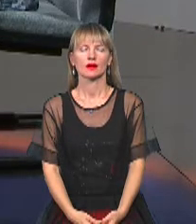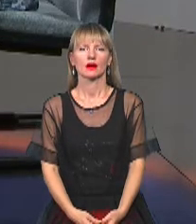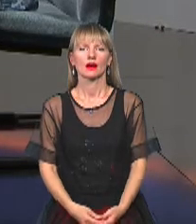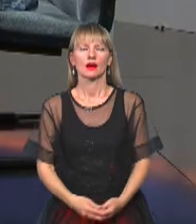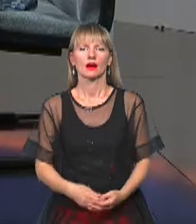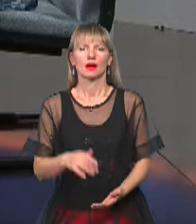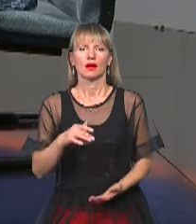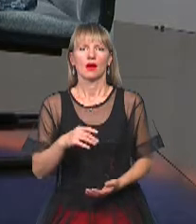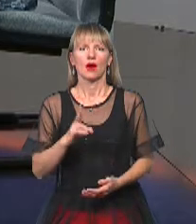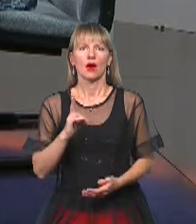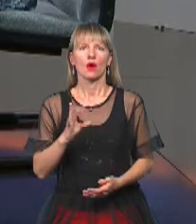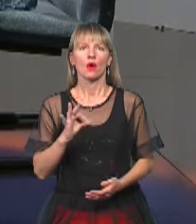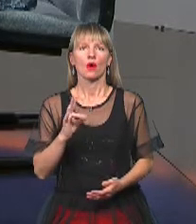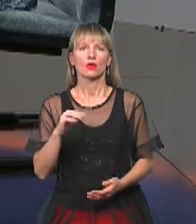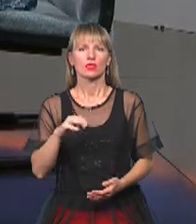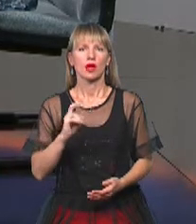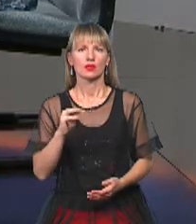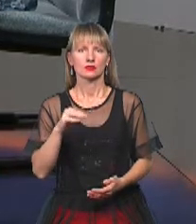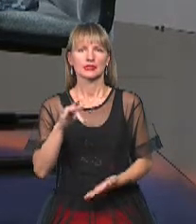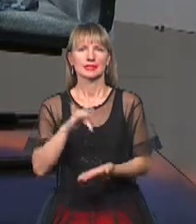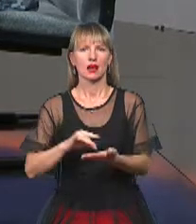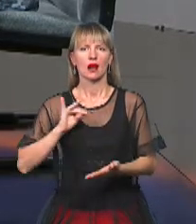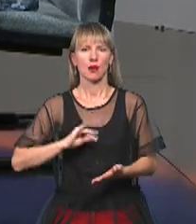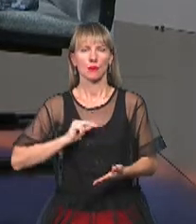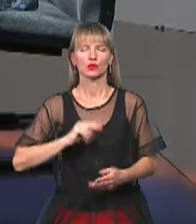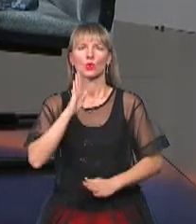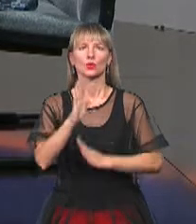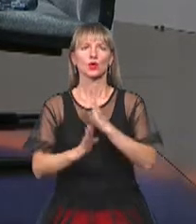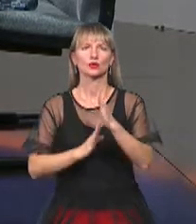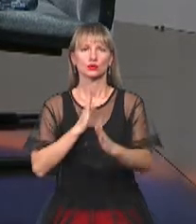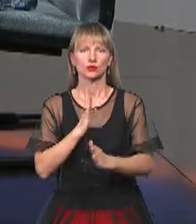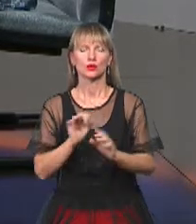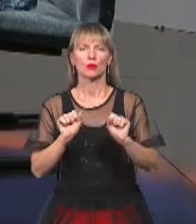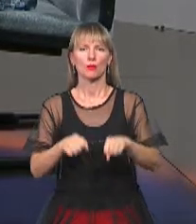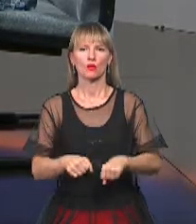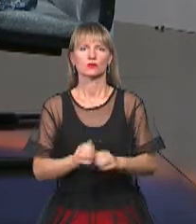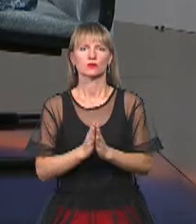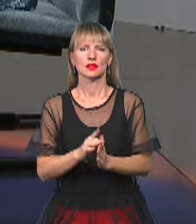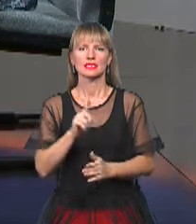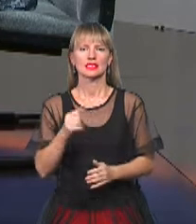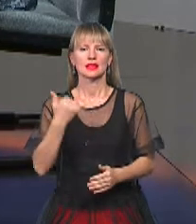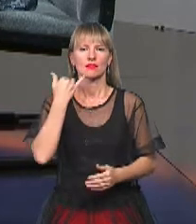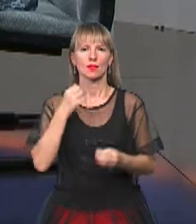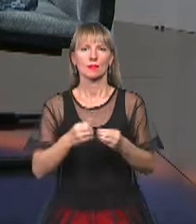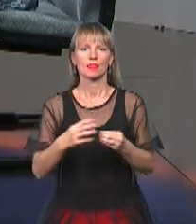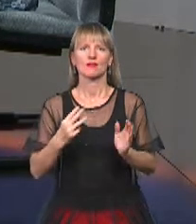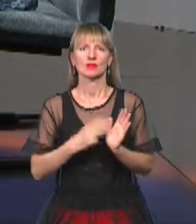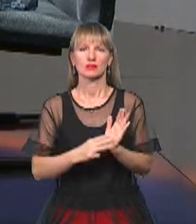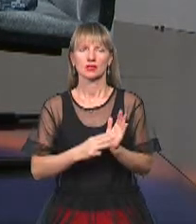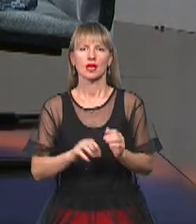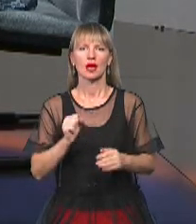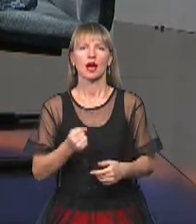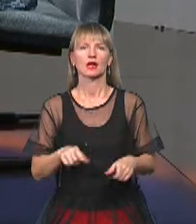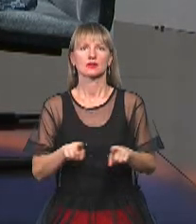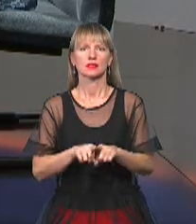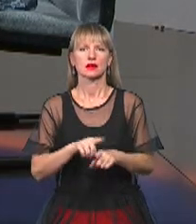Контакт-центр працює цілодобово, так? Саме так. І, власне, можна звертатися за телефоном 1580, а